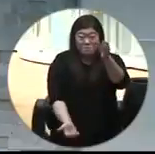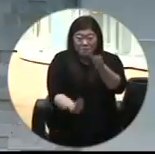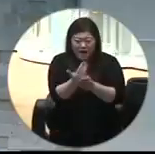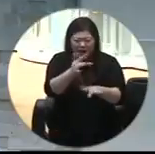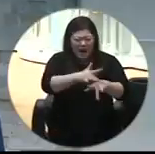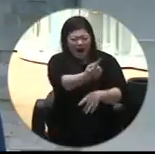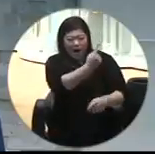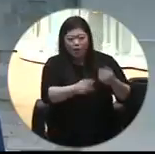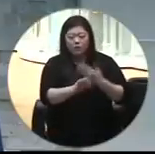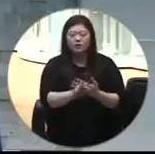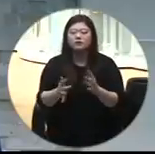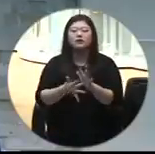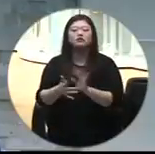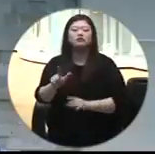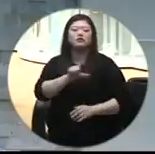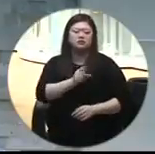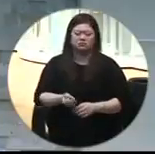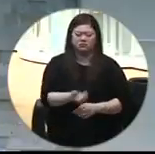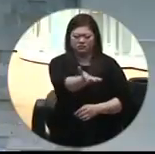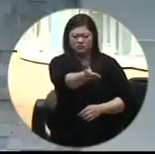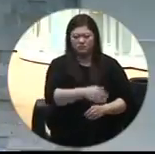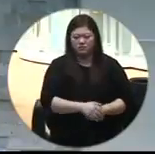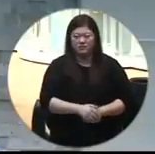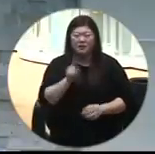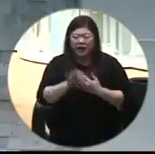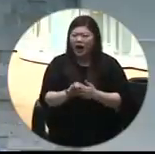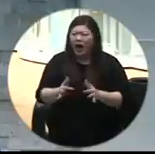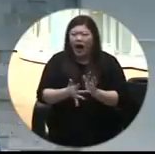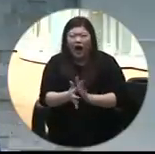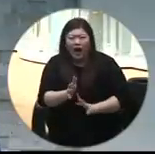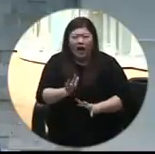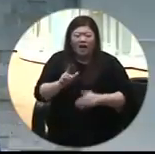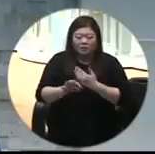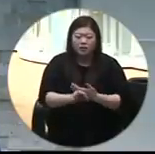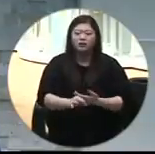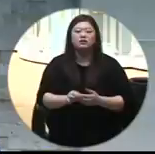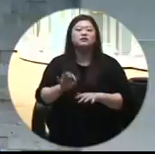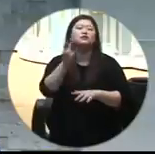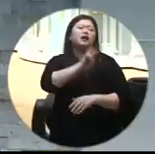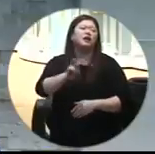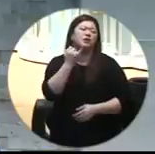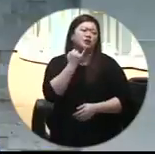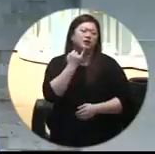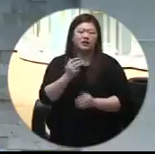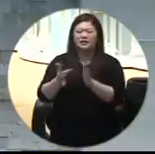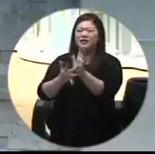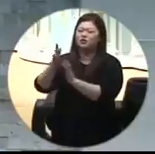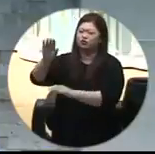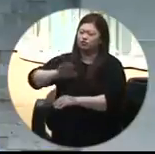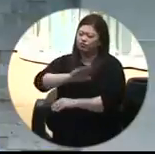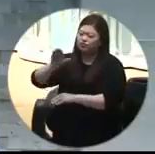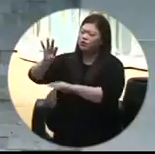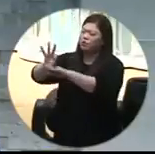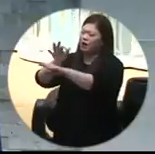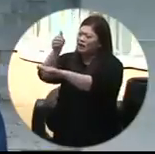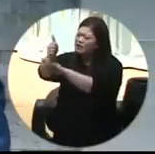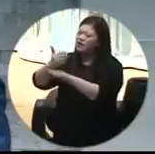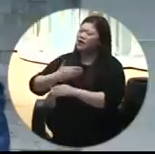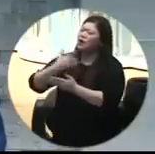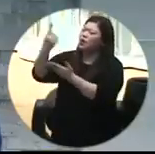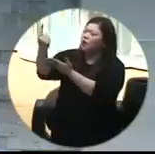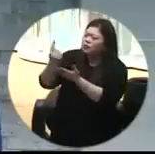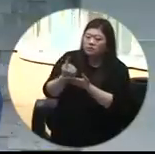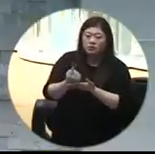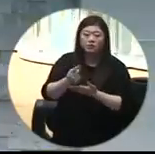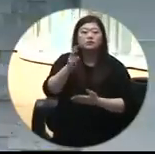불러보세요. 간단하게 말하면 찬양을 한번 불러보라고. 예수 우리 왕이여, 내게 오셔서 찬양을